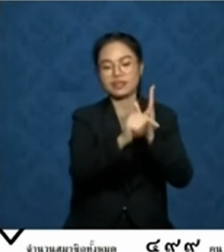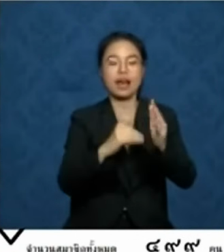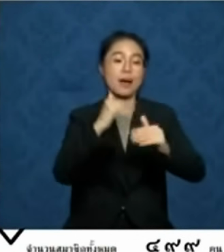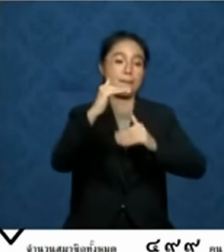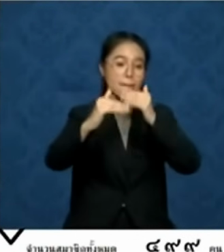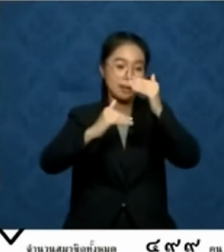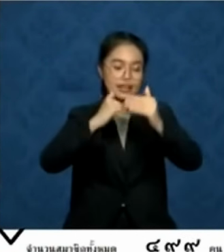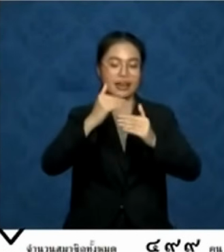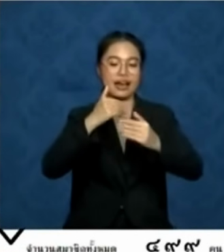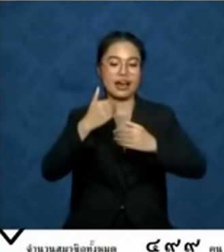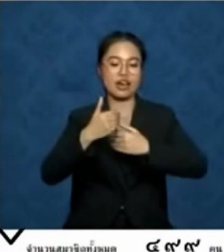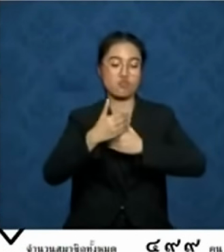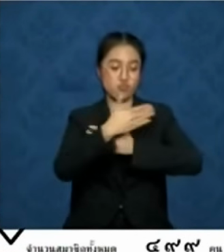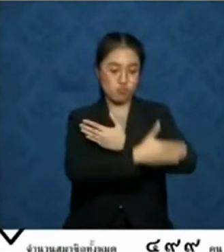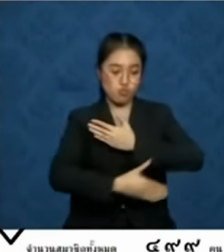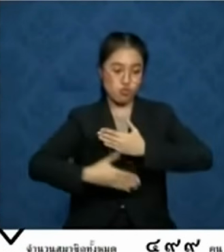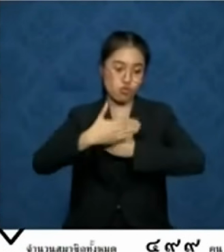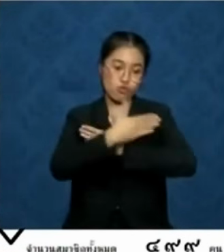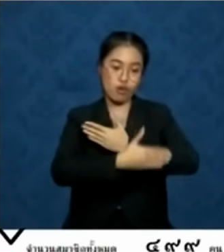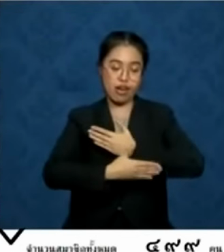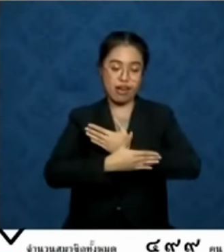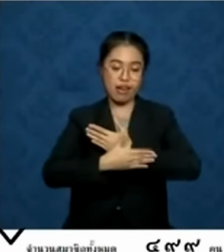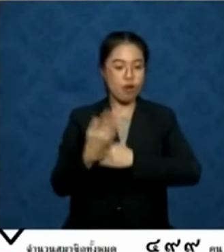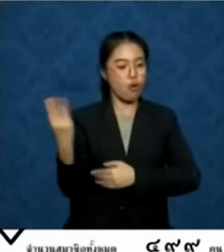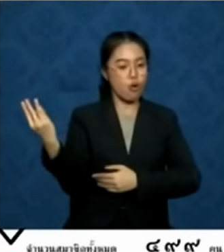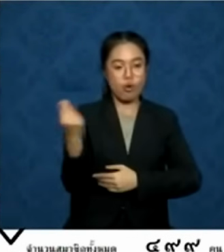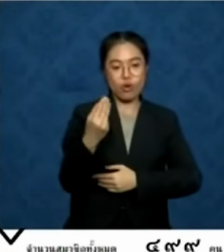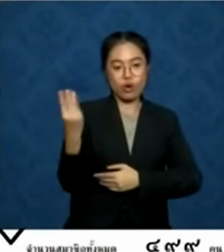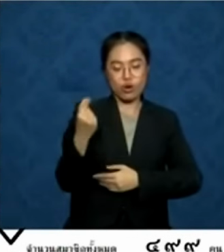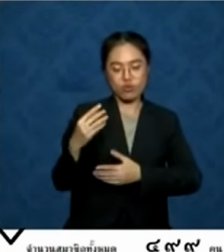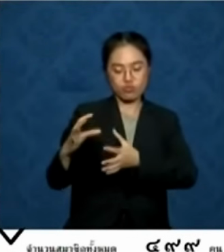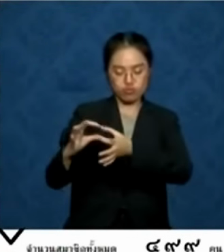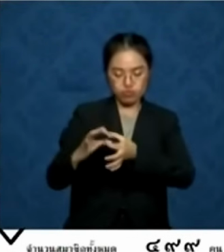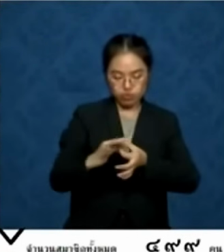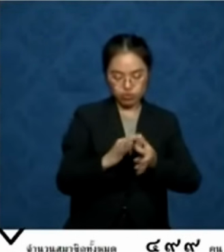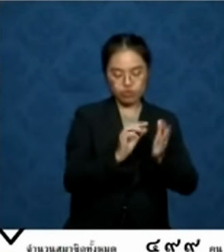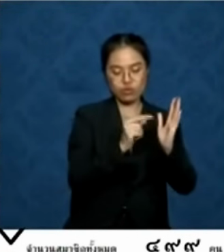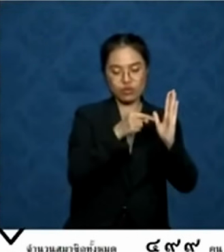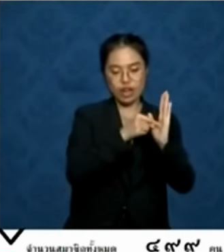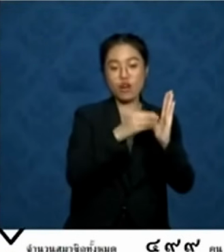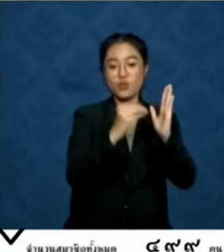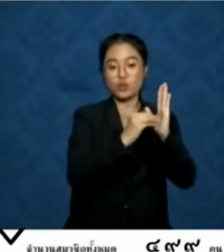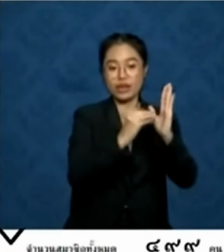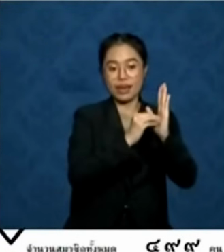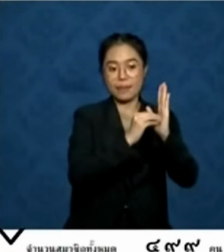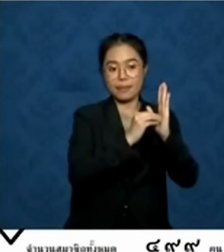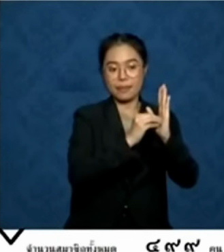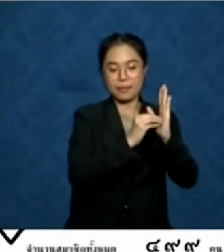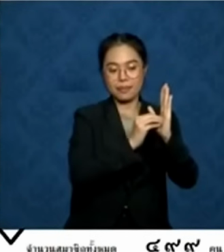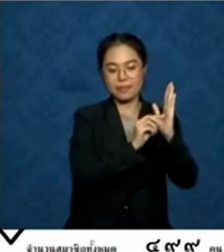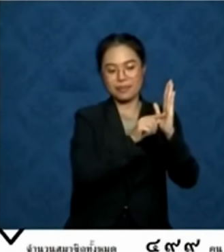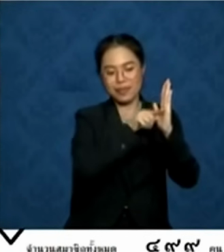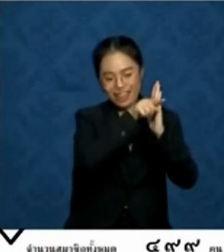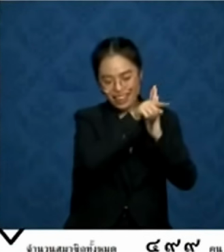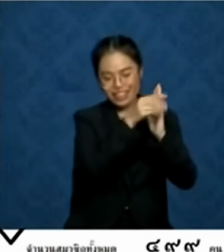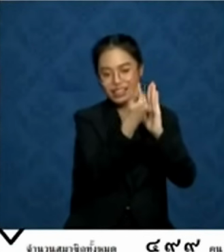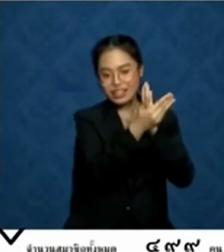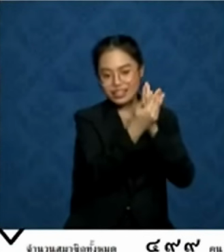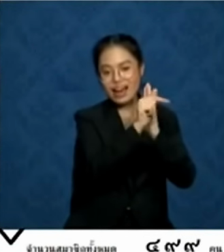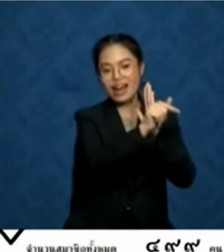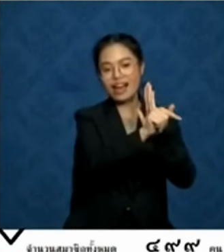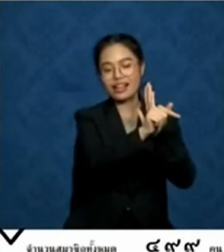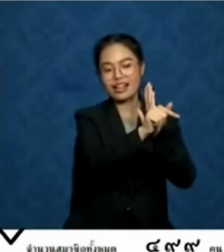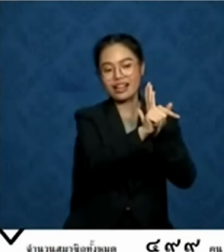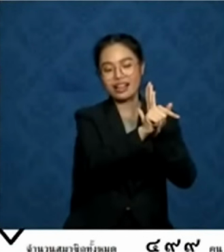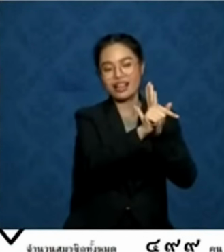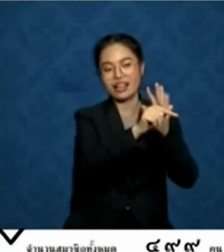ไฟความเร็วสูงเพื่อเชื่อมโยงภูมิภาคช่วงกรุงเทพมหานครหนองคายระยะที่